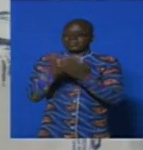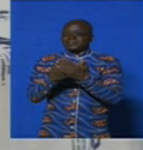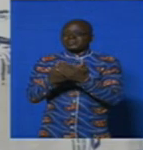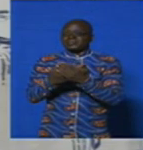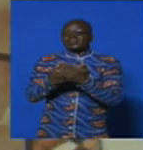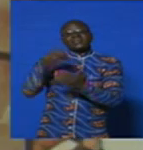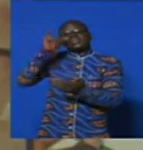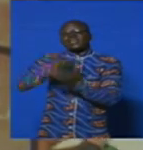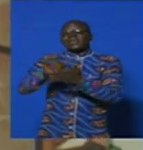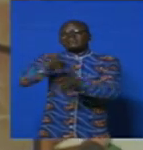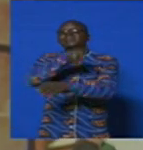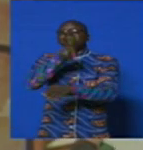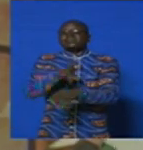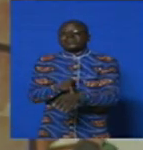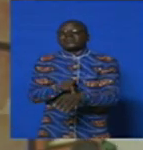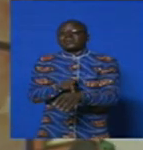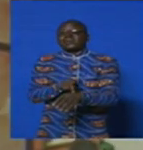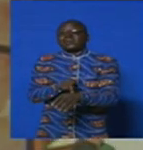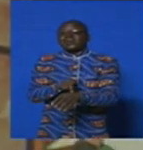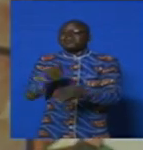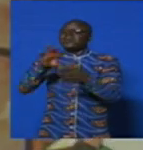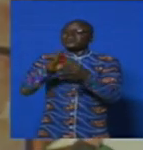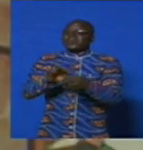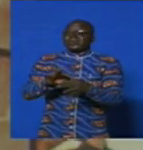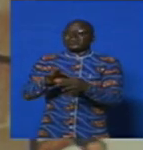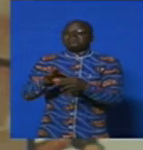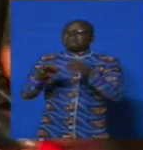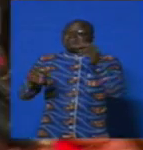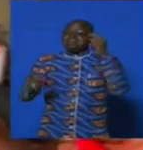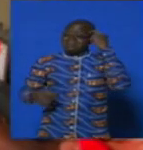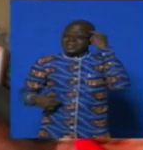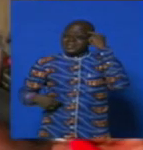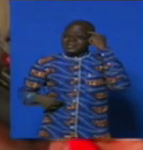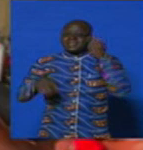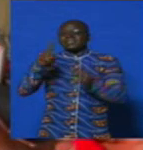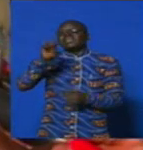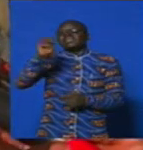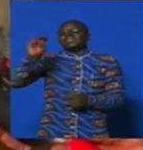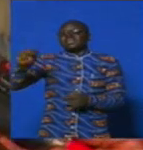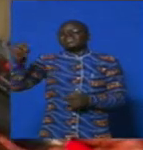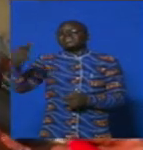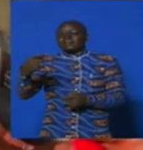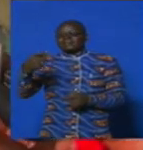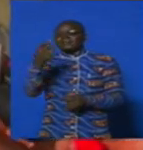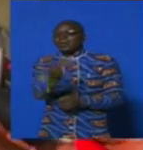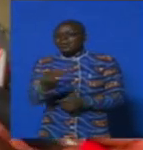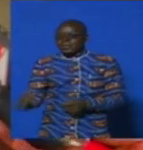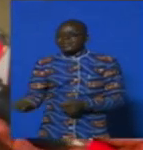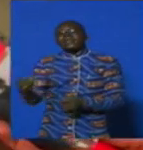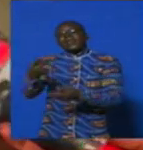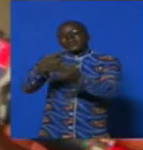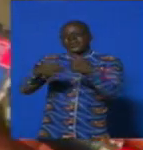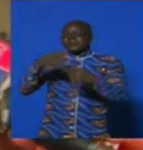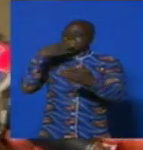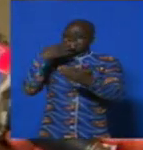la période des épidémies, comme par exemple la dengue, et ce matériel est venu à point nommé et